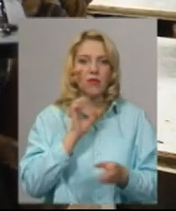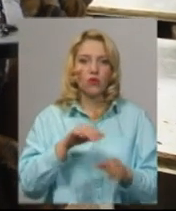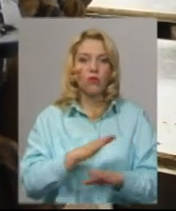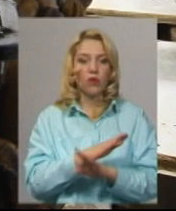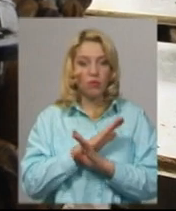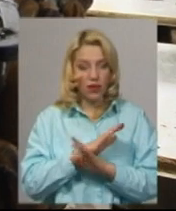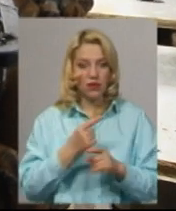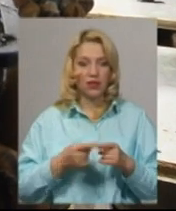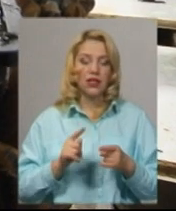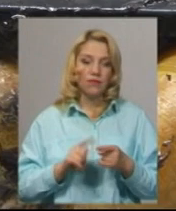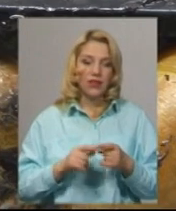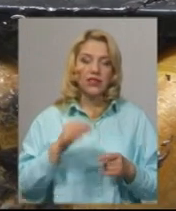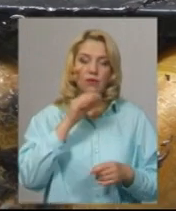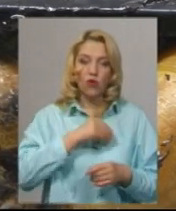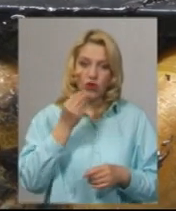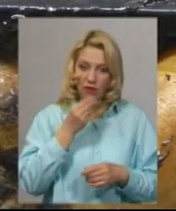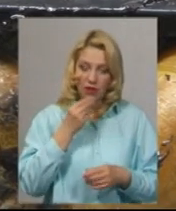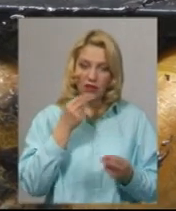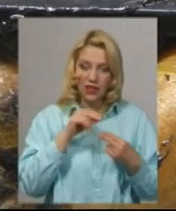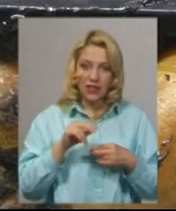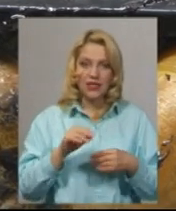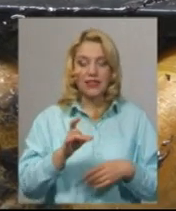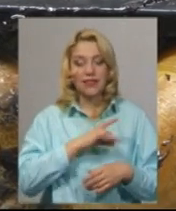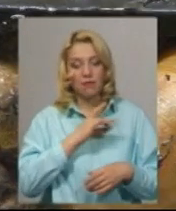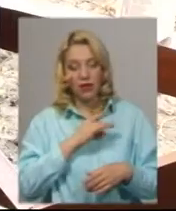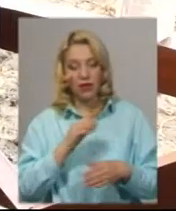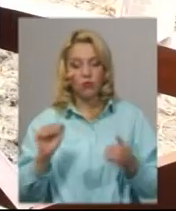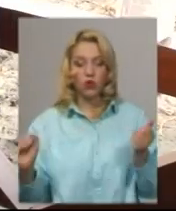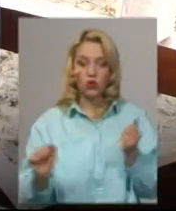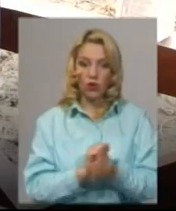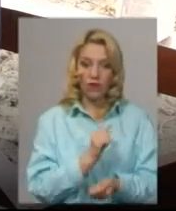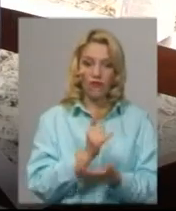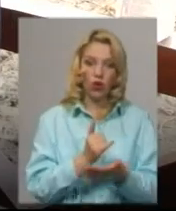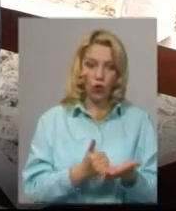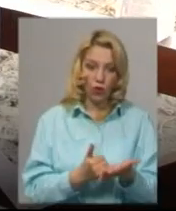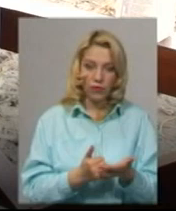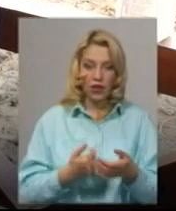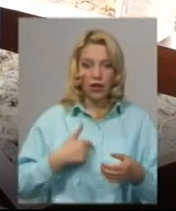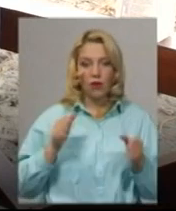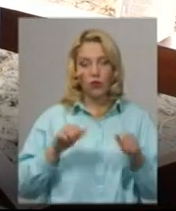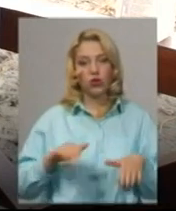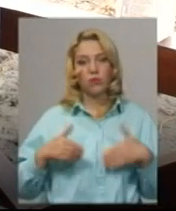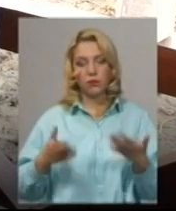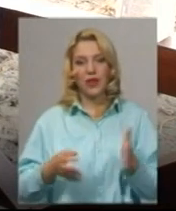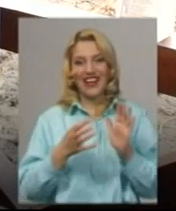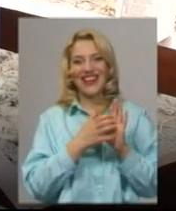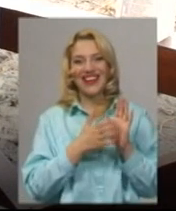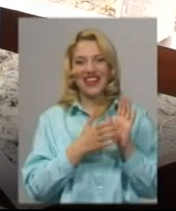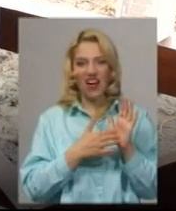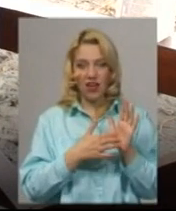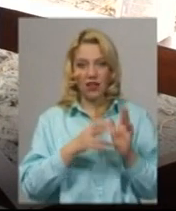своєрідний афродизяок. Споживати їх краще з білим сухим або напівсухим вином. Можемо запропонувати вам ікру равлика,